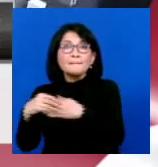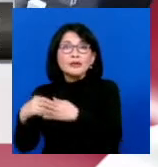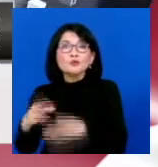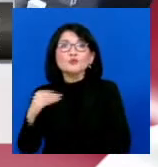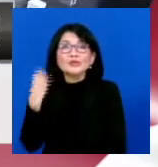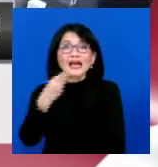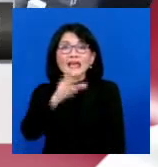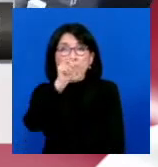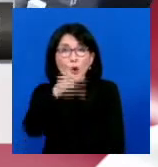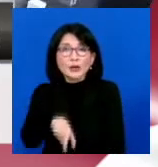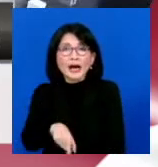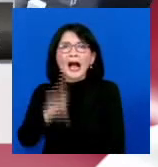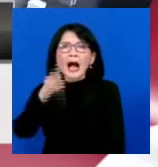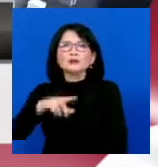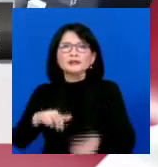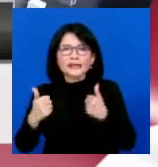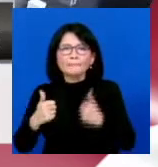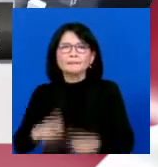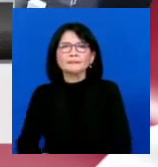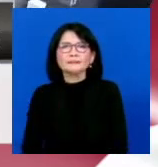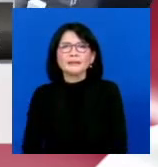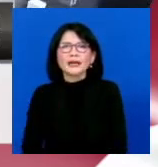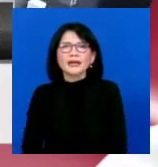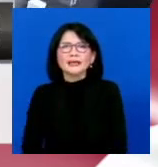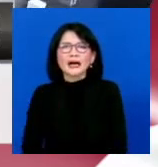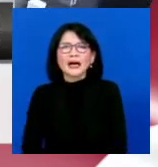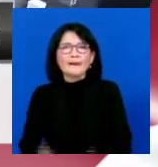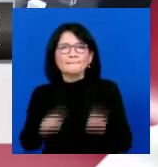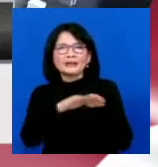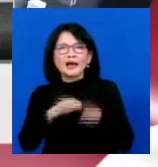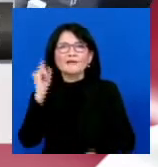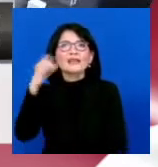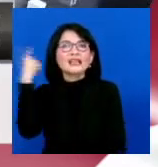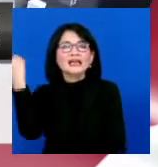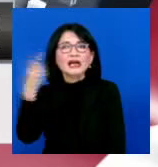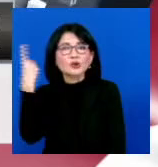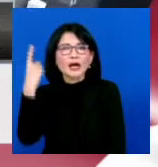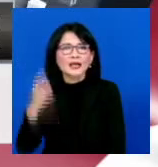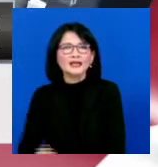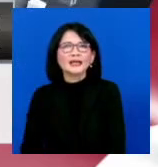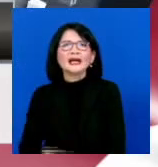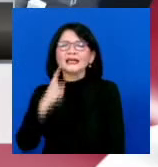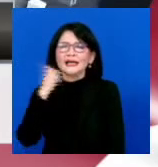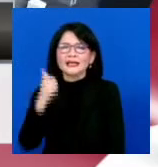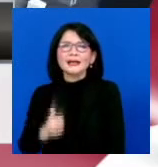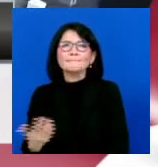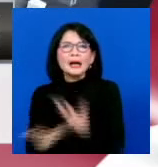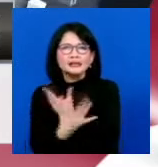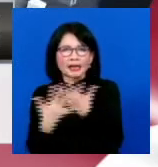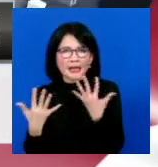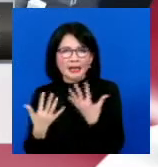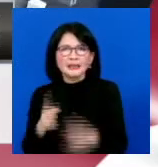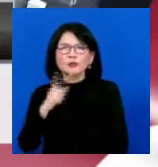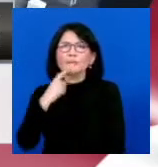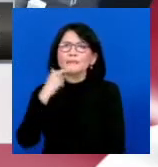juga kita harus siapkan Yang bertaraf internasional dan tidak kalah penting adalah masyarakatnya masyarakat